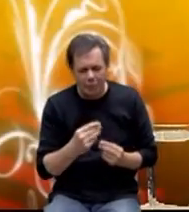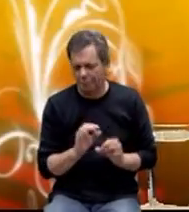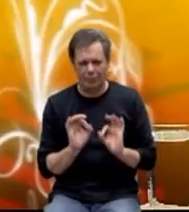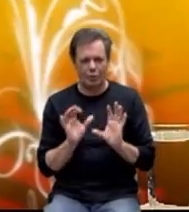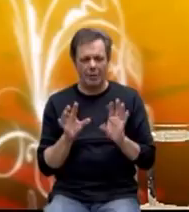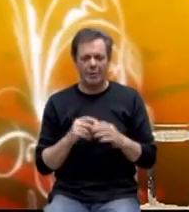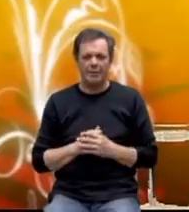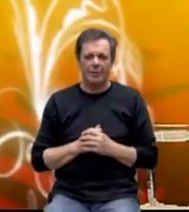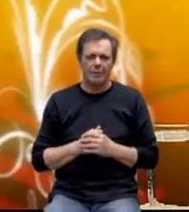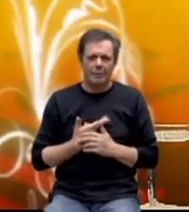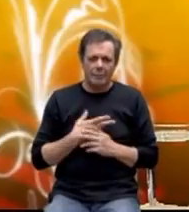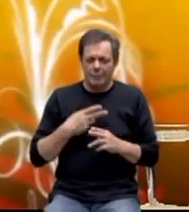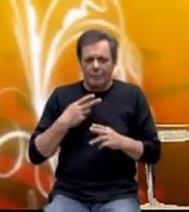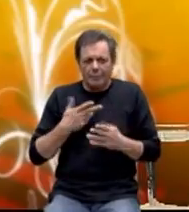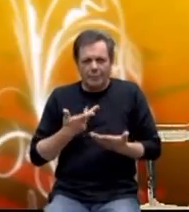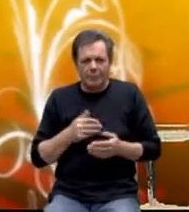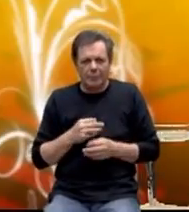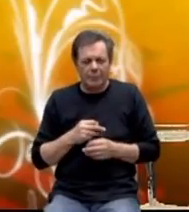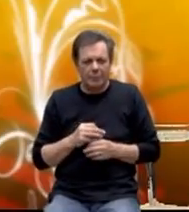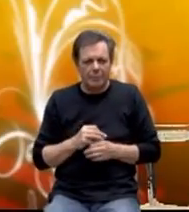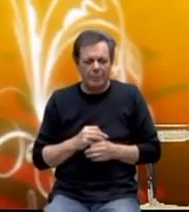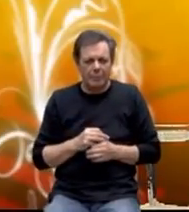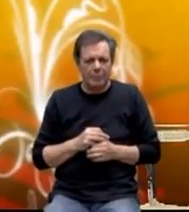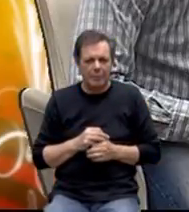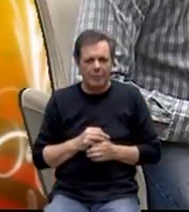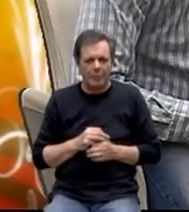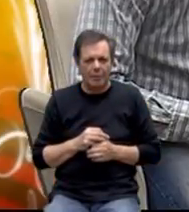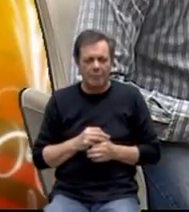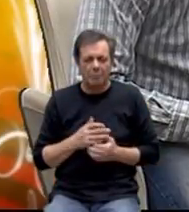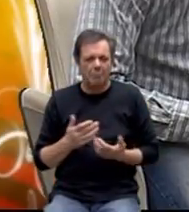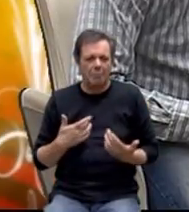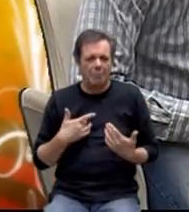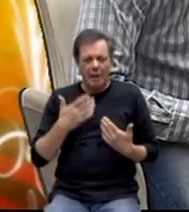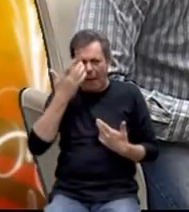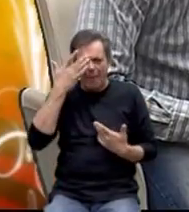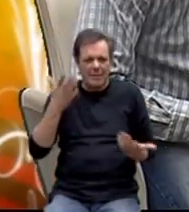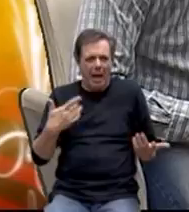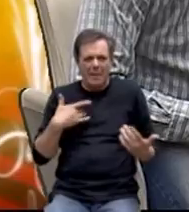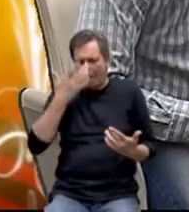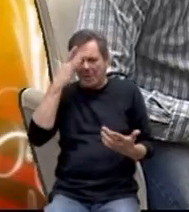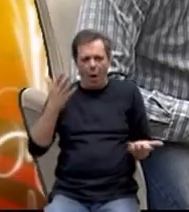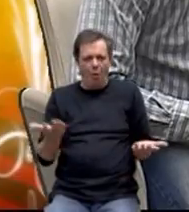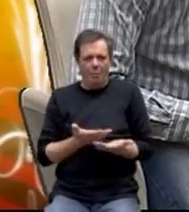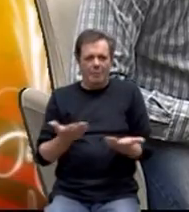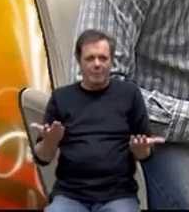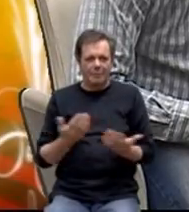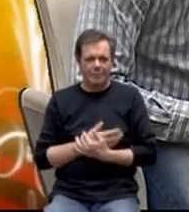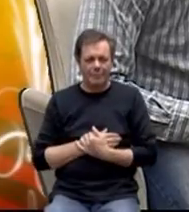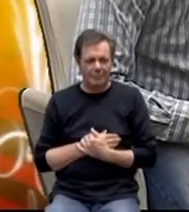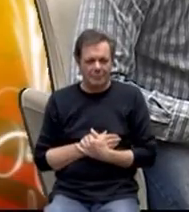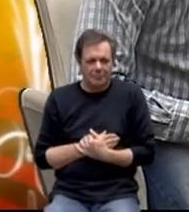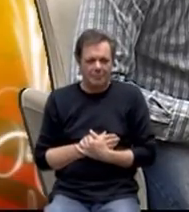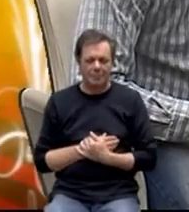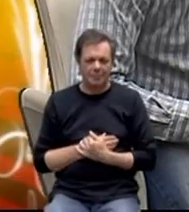Se bojala da previše stiske ili premalo? Nešto ste htjeli? Pa kako bi čovjek znao da li dovoljno jako stišće ili ne? Ne znam. Jer